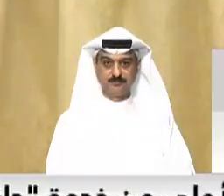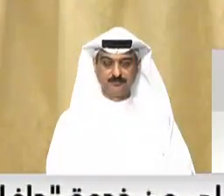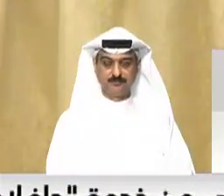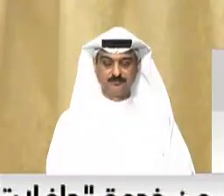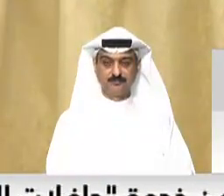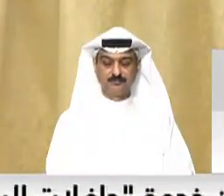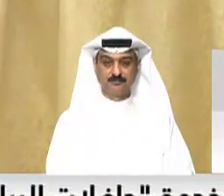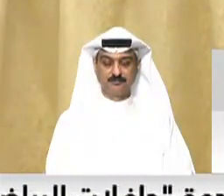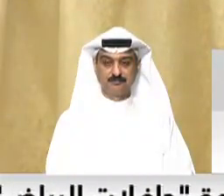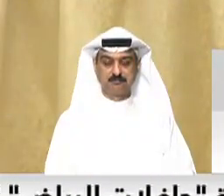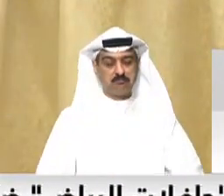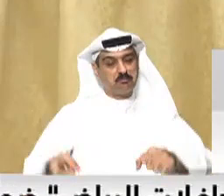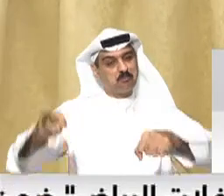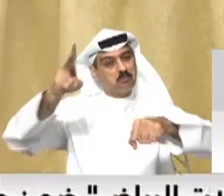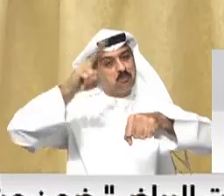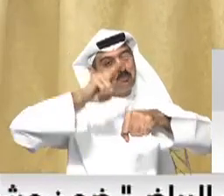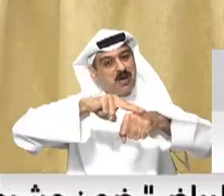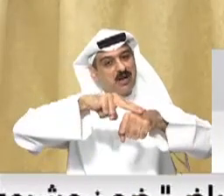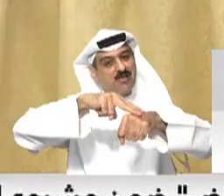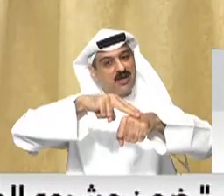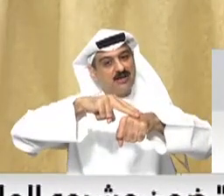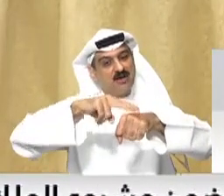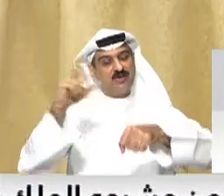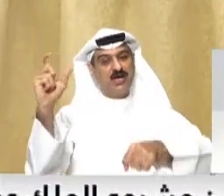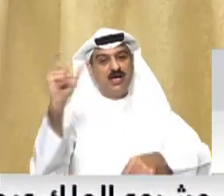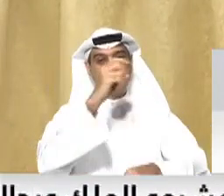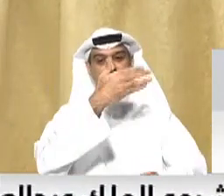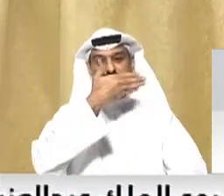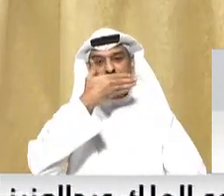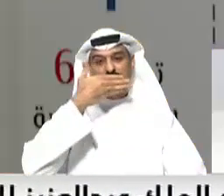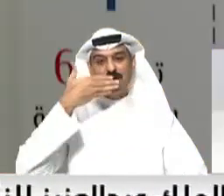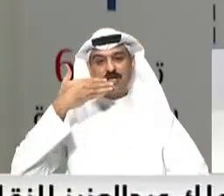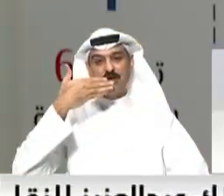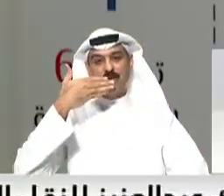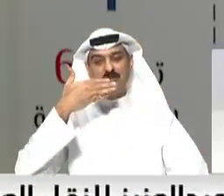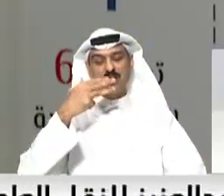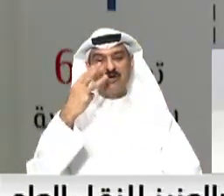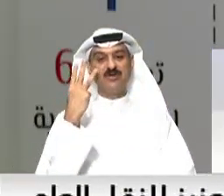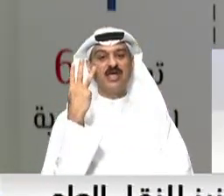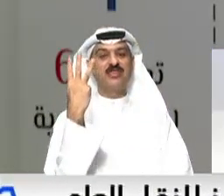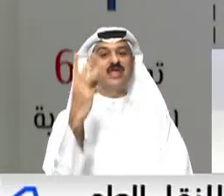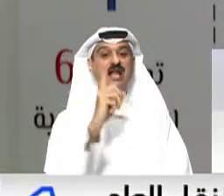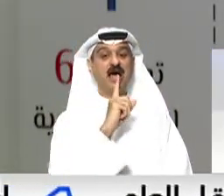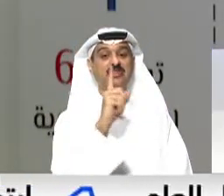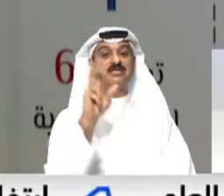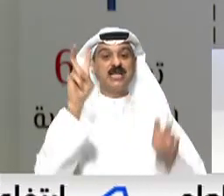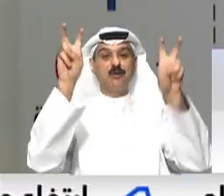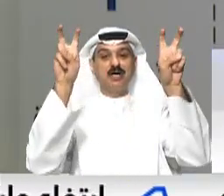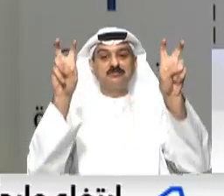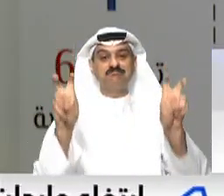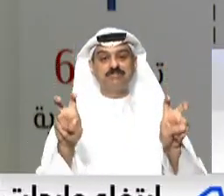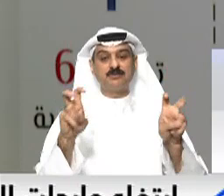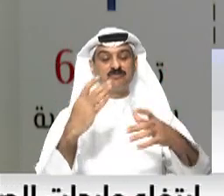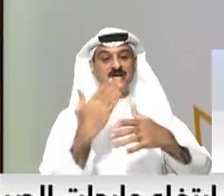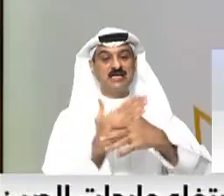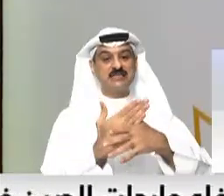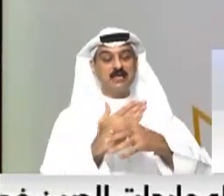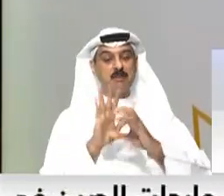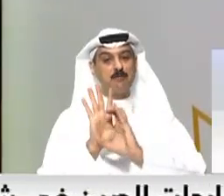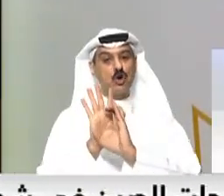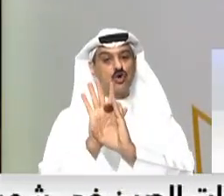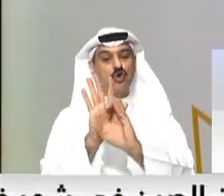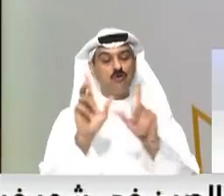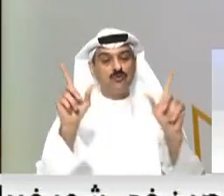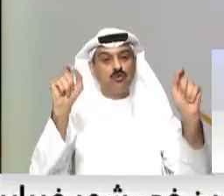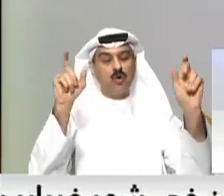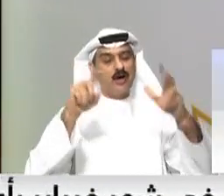ها هو يستعيد بريقه للترحاب بضيوف الرحمن بعد 3 سنوات من التوقف بسبب كورونا وأعمال